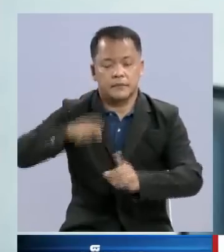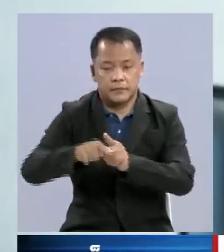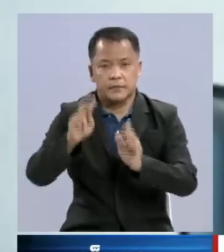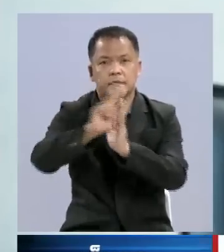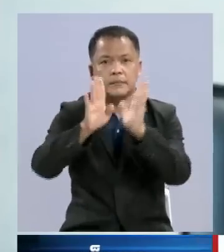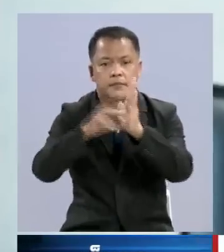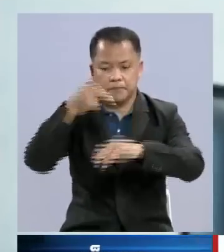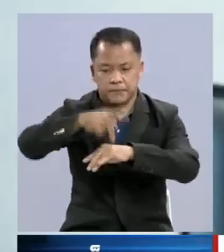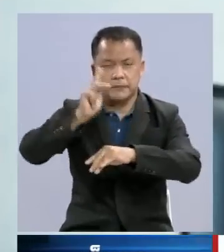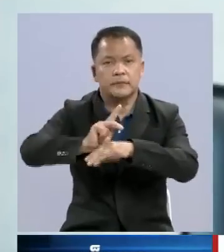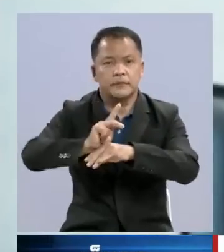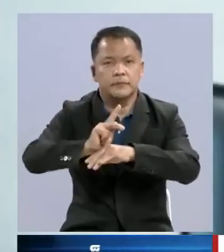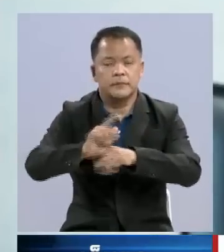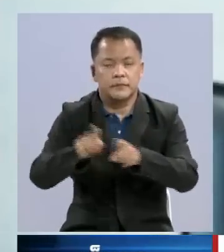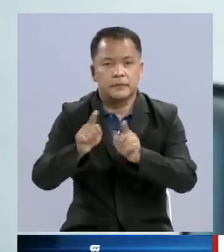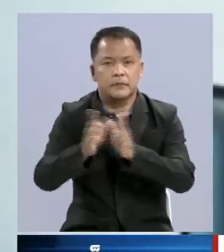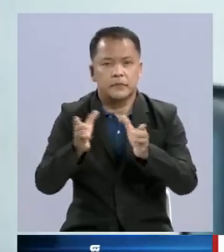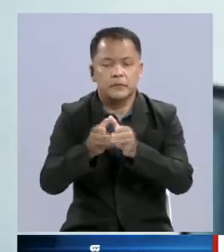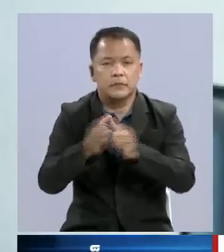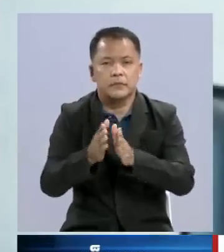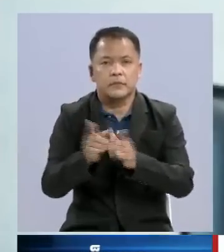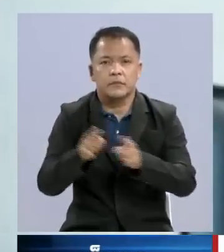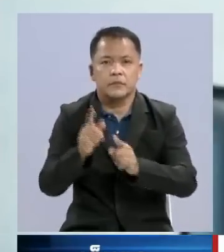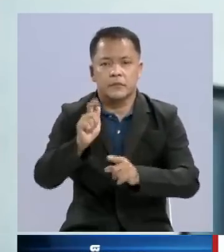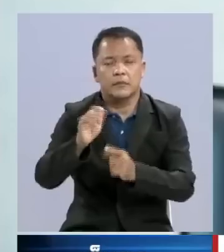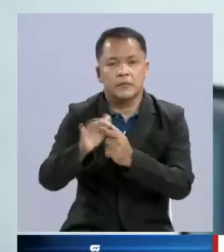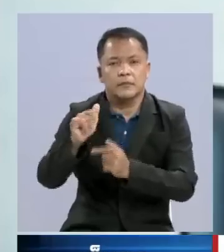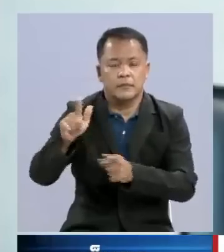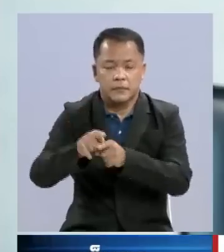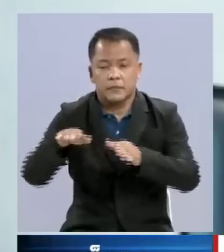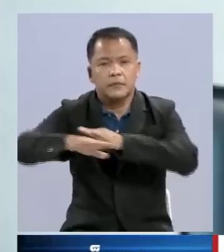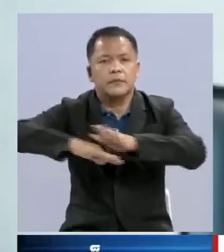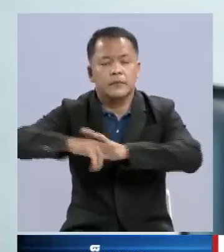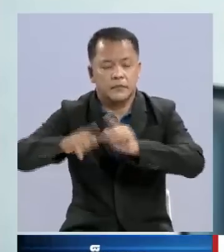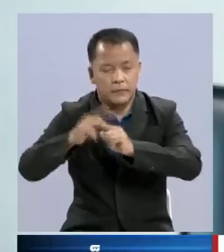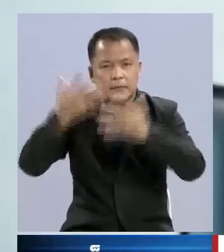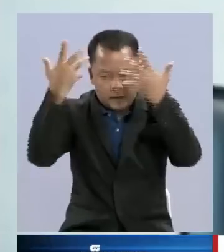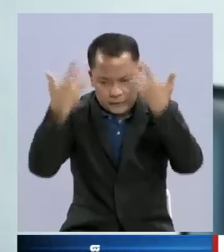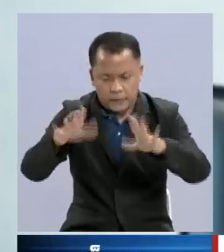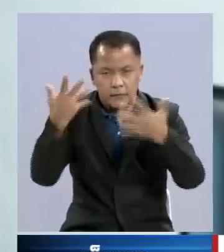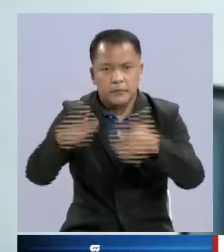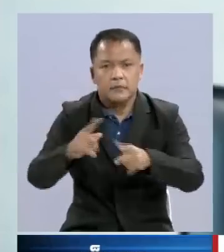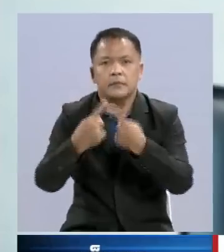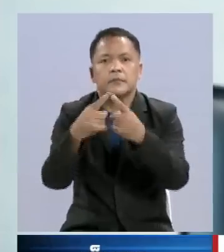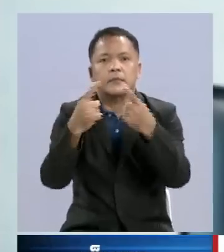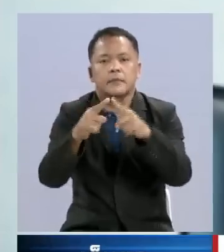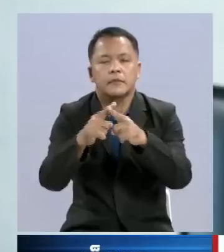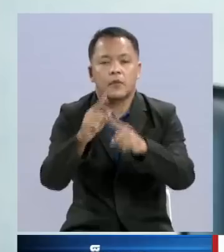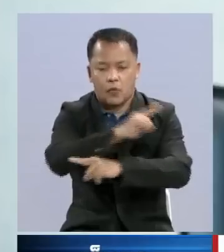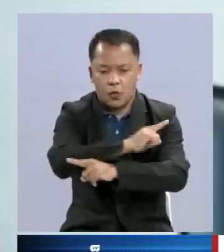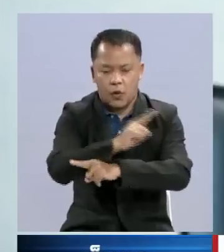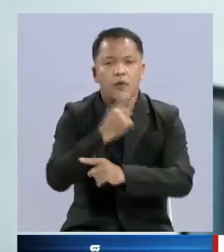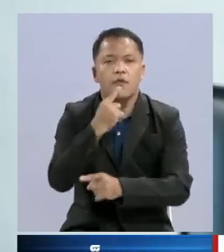ระเบียบของประธานศาลฎีกาออกมาคดีประเภทคดีอาญาสามัญควรจะพิจารณาคดีแล้วเสร็จแต่วัน